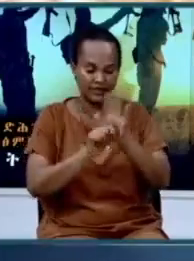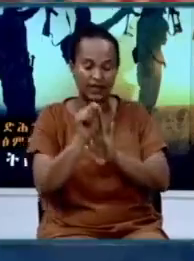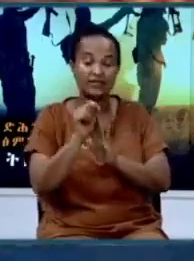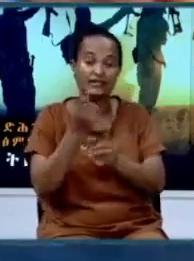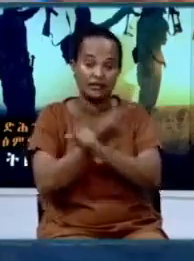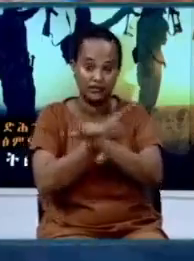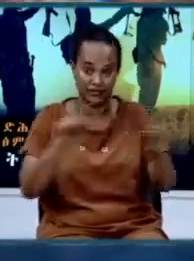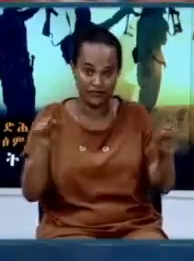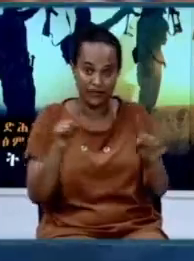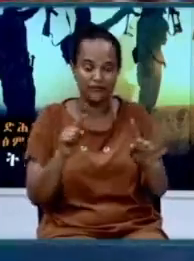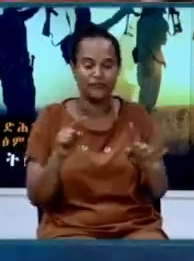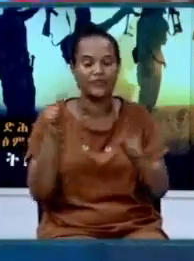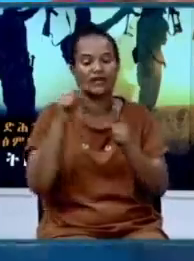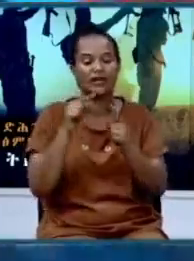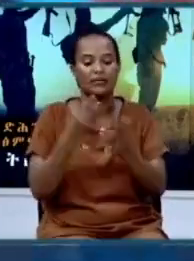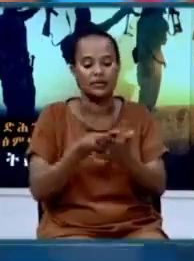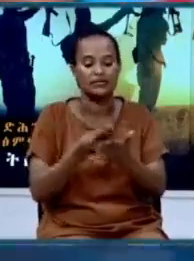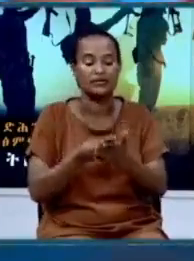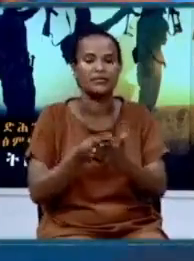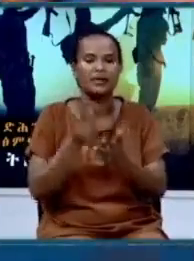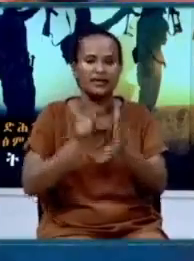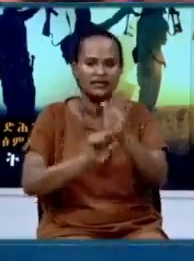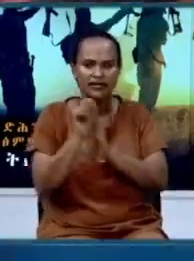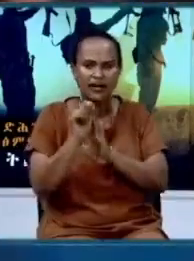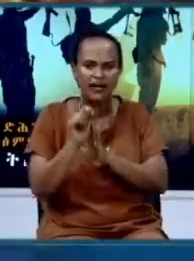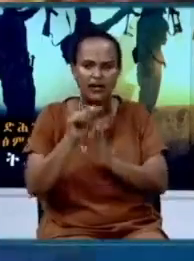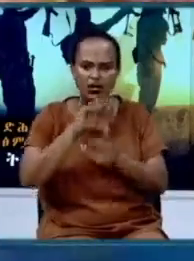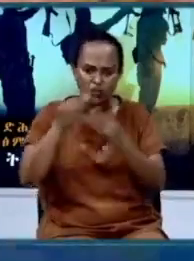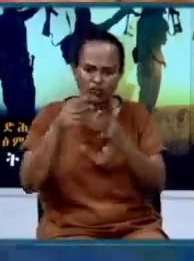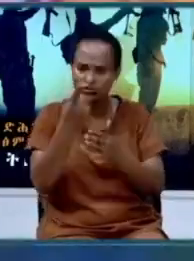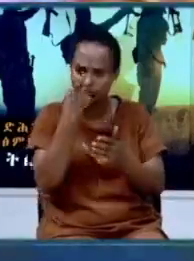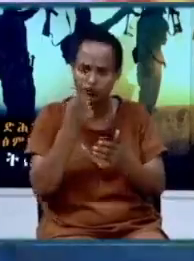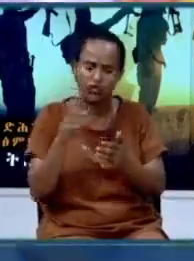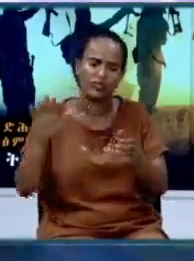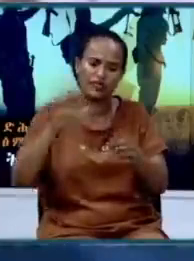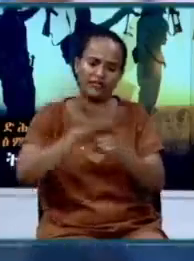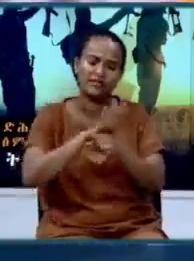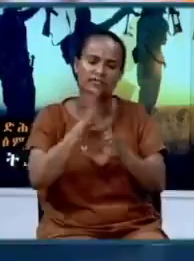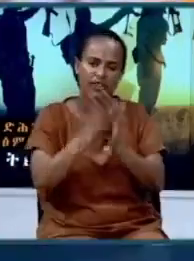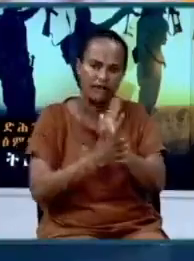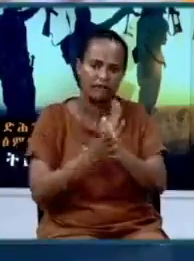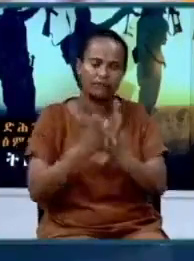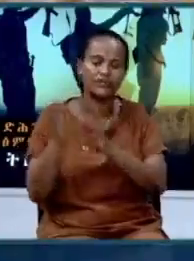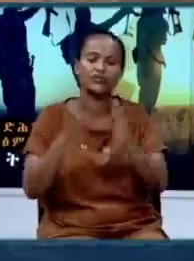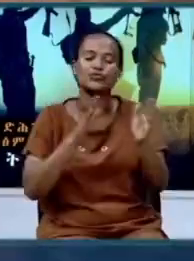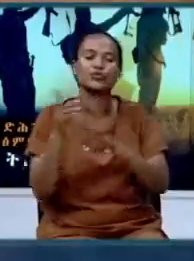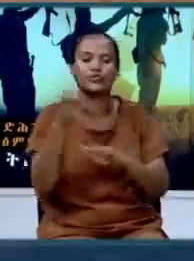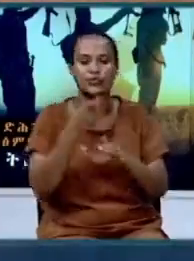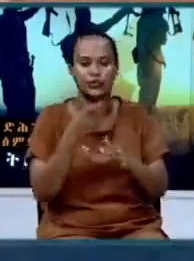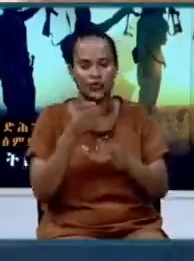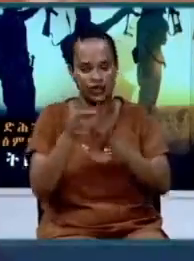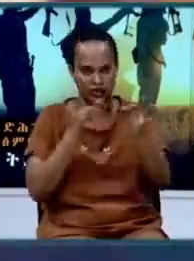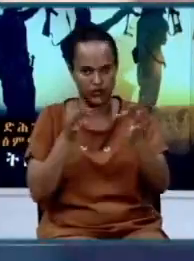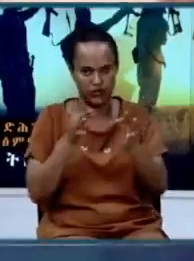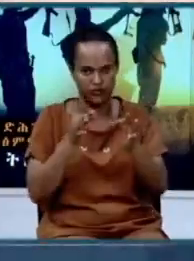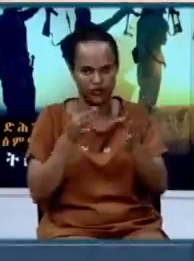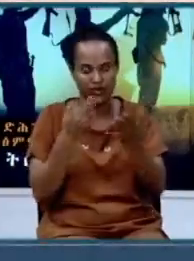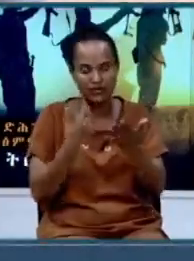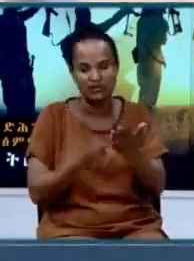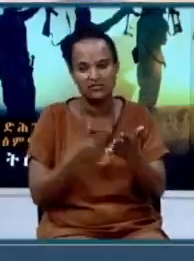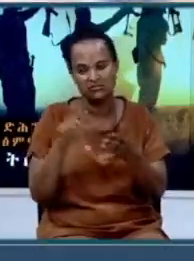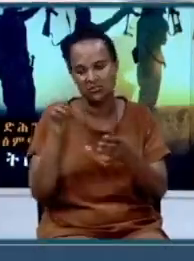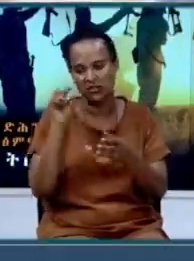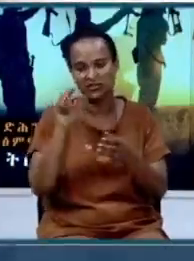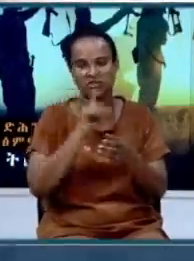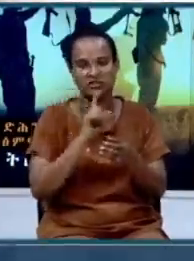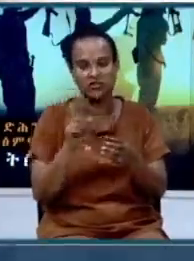ሓገዝ ብተወሳኺ ትግራይ ተሓቶ ጠለብ ኩሉ ንምፍፃም ድልዋት ከም ዝኾኑ እውን ገሊፆም እዛ ማሕበር እዚኣ ዋላ ሓንቲ ግንባር ክሰብር እየ